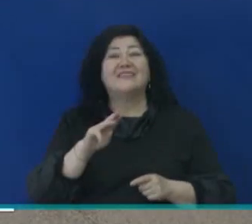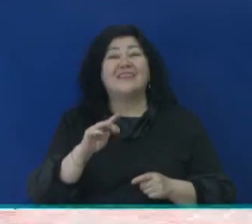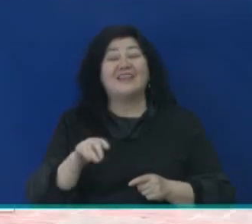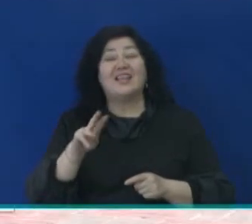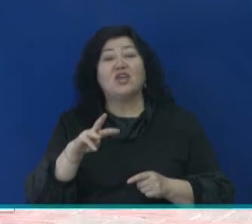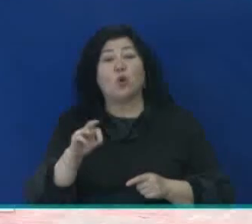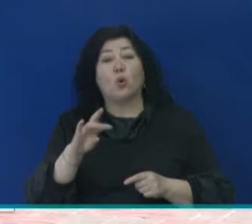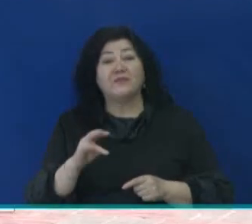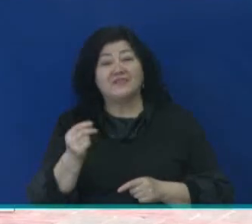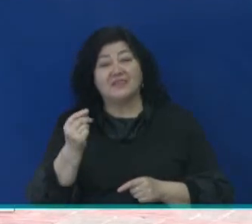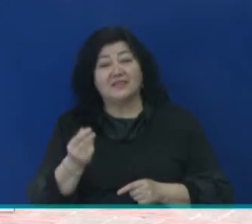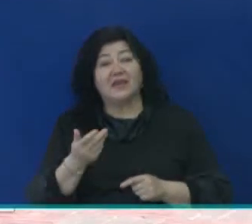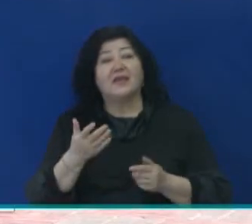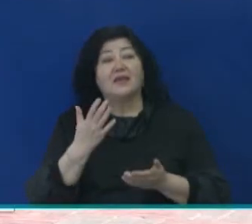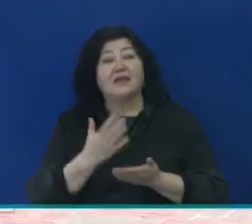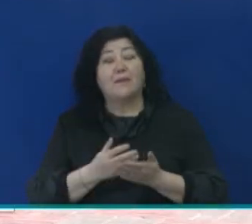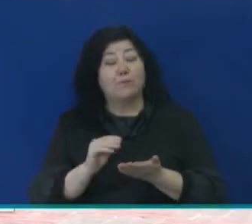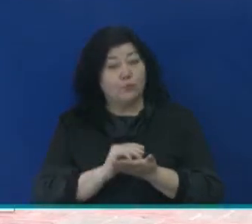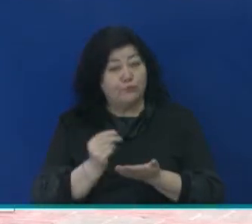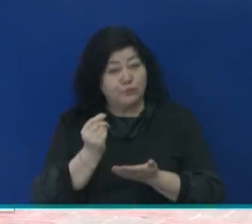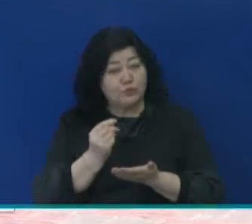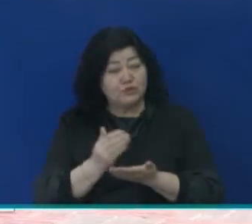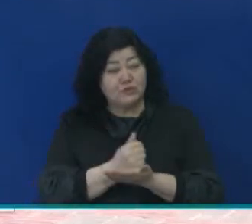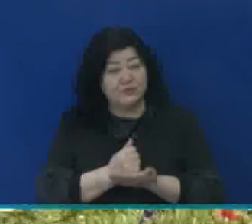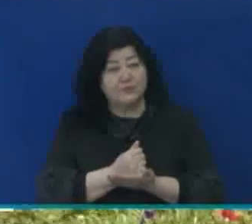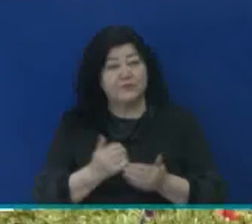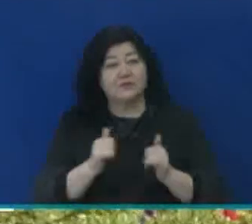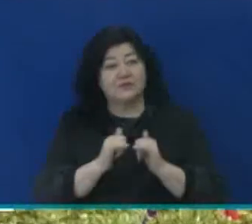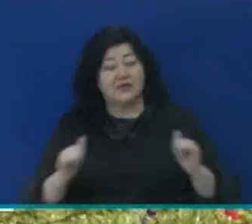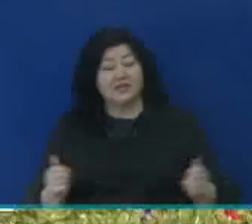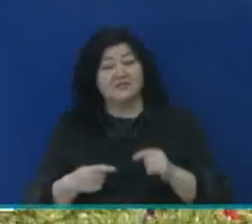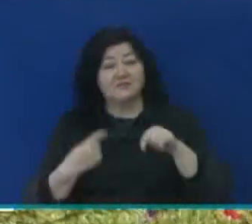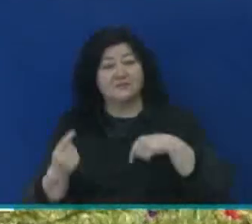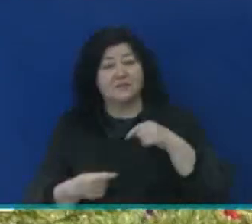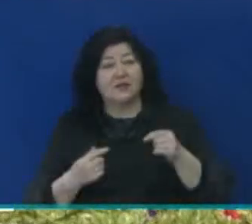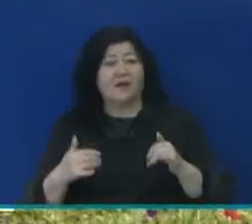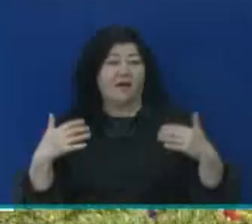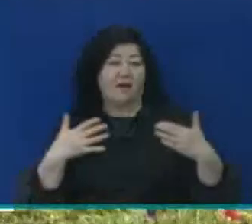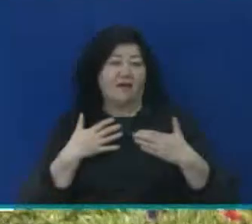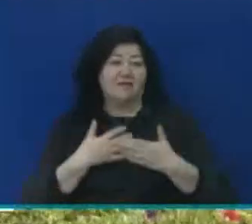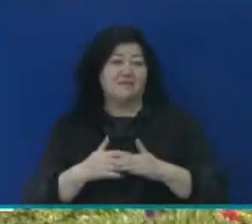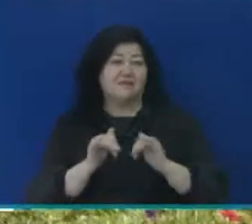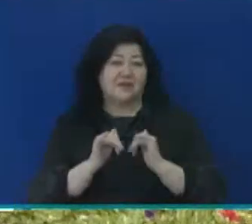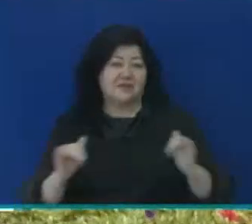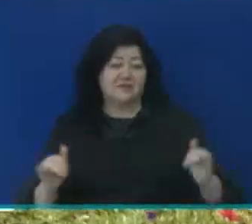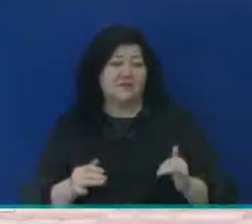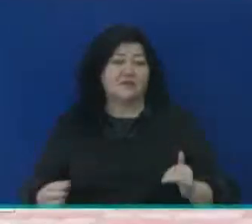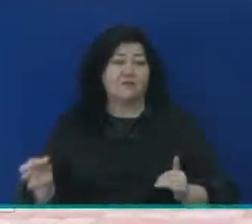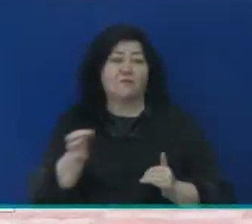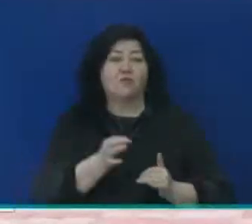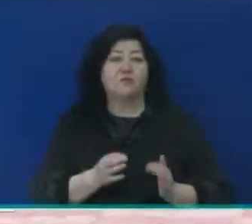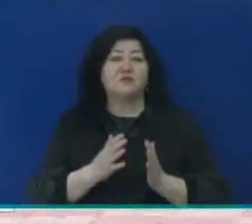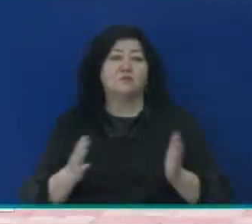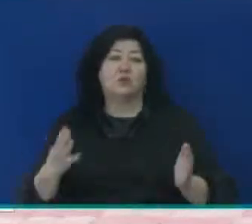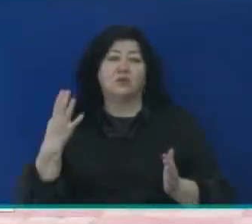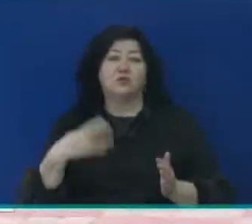Көкпекті ауданының үлесі 17,2 миллиард теңге. Кәсіпкерлікті дамыту және қолдау шаралары белсенді жүзеге асырылуда. Облыстың 49 мың